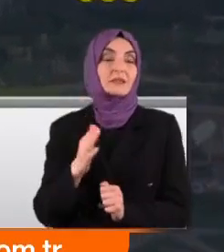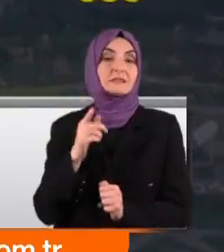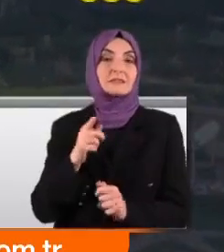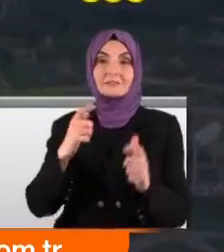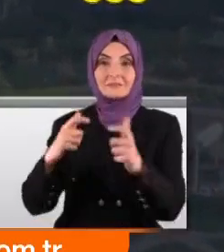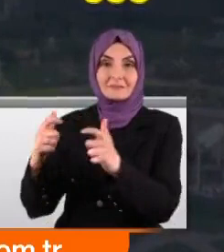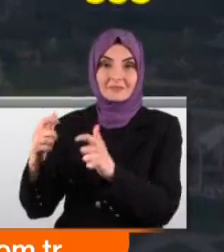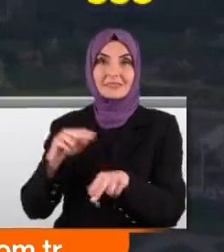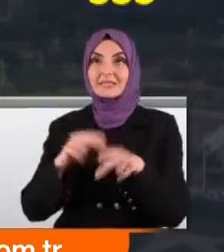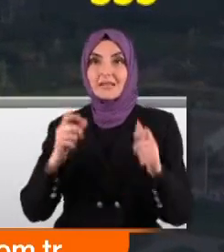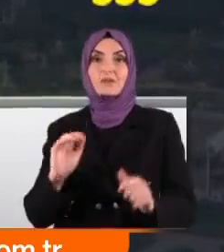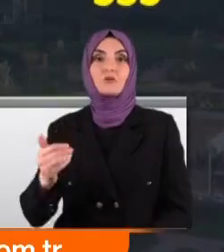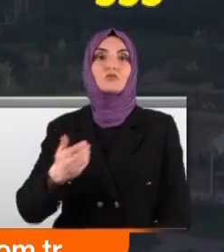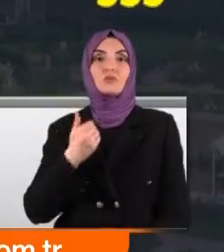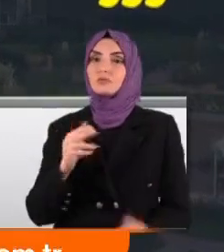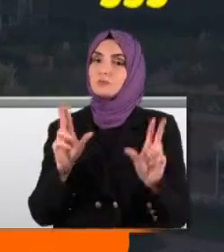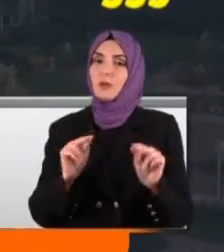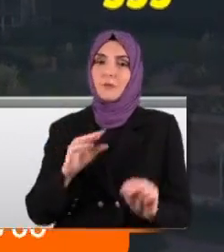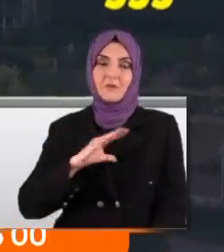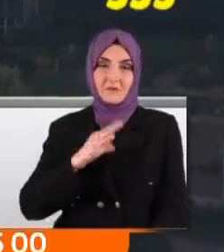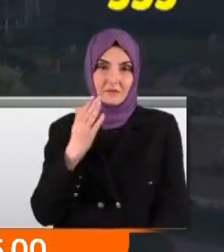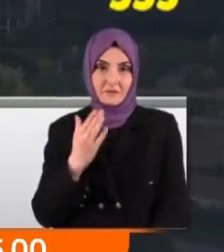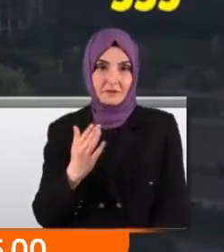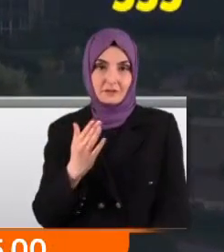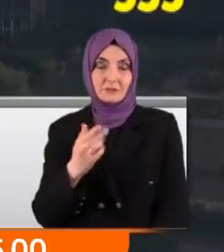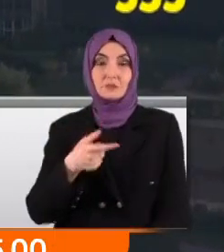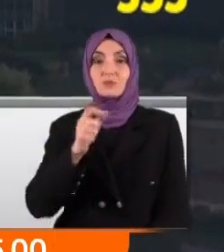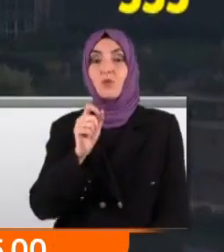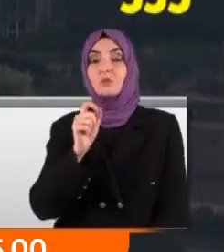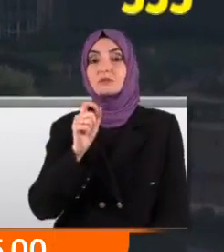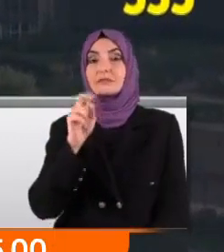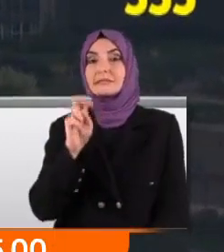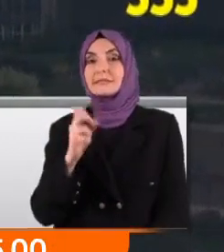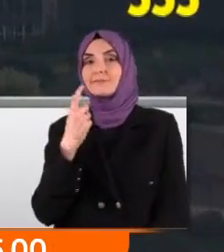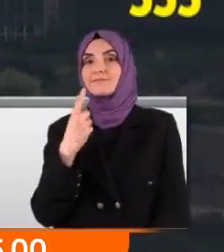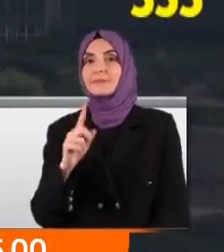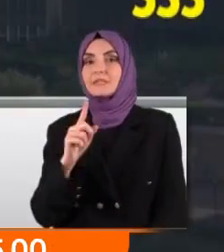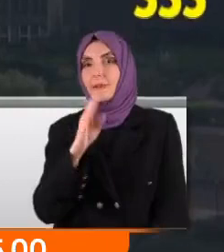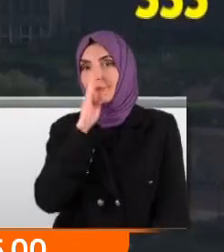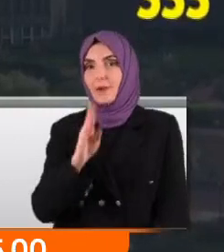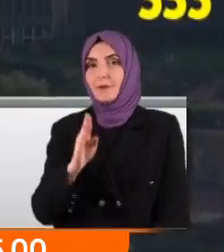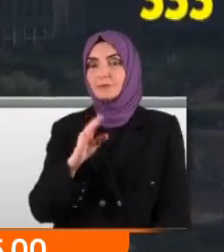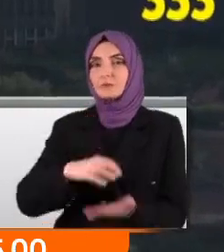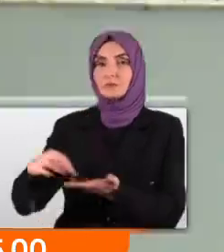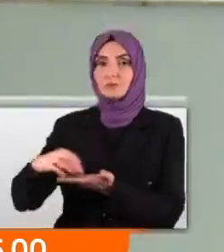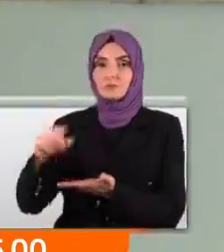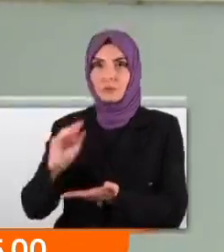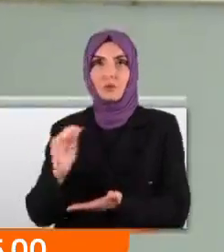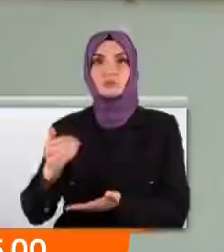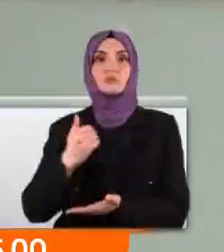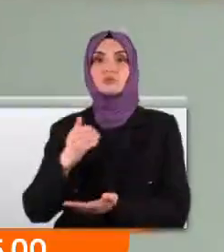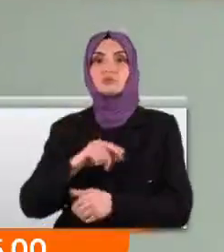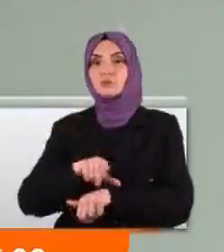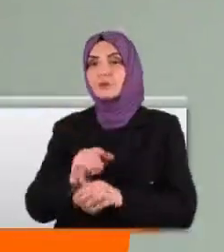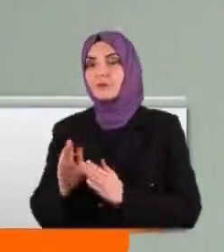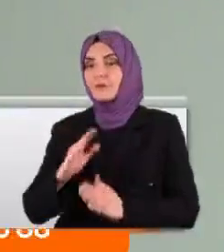Bakanlık tarafından sahada devam eden çalışmalar kapsamında 98 bin bağımsız birim dönüşüm süreci devam ediyor. Yarısı